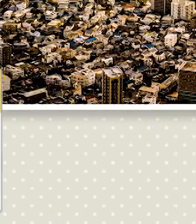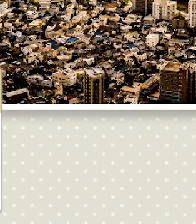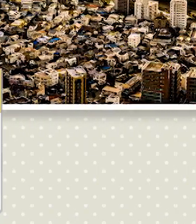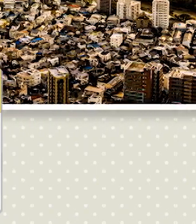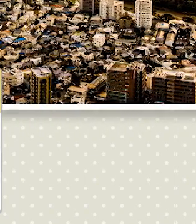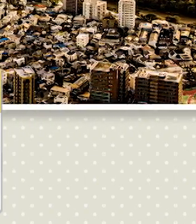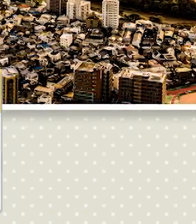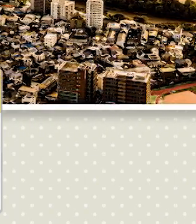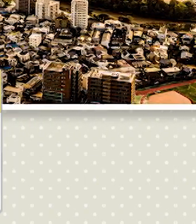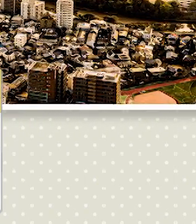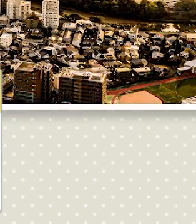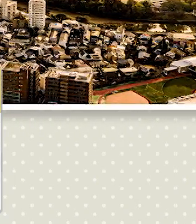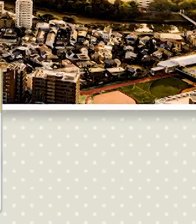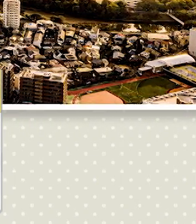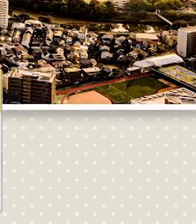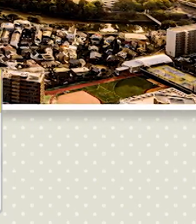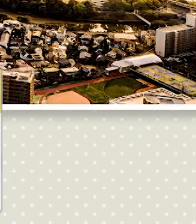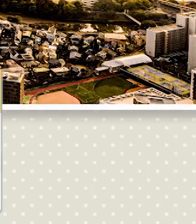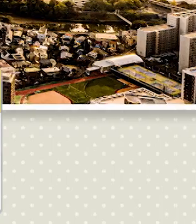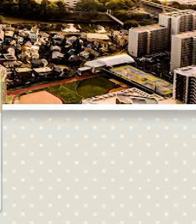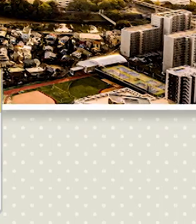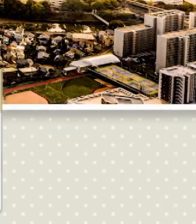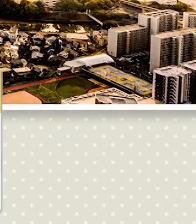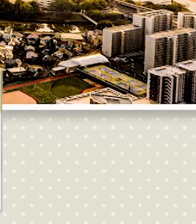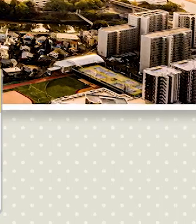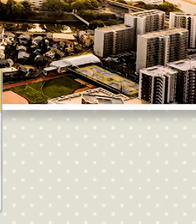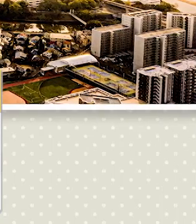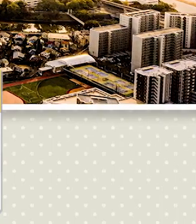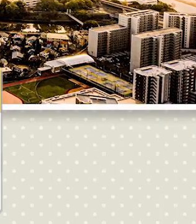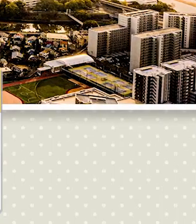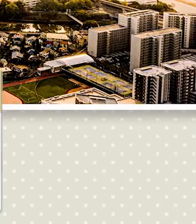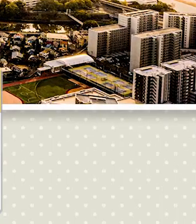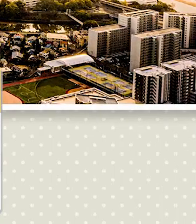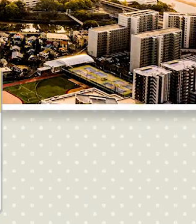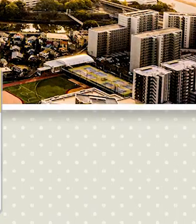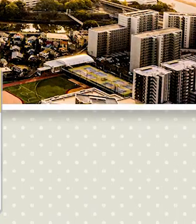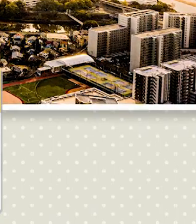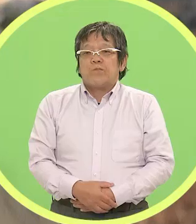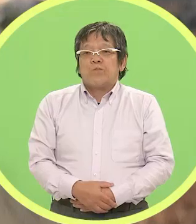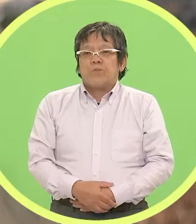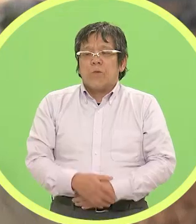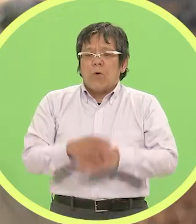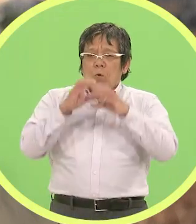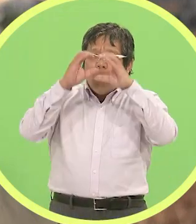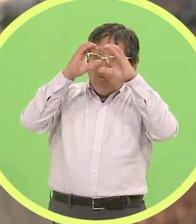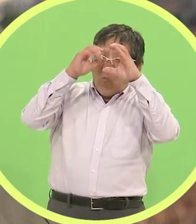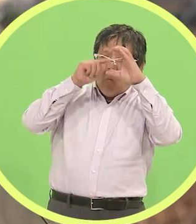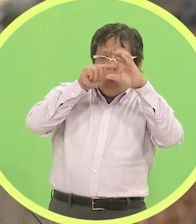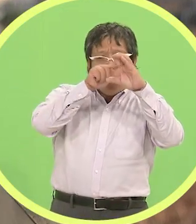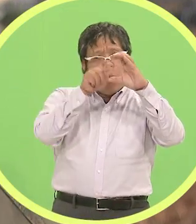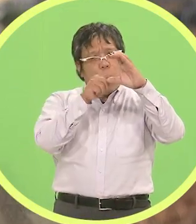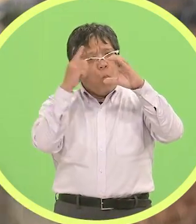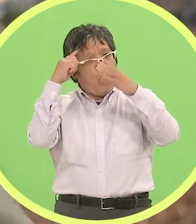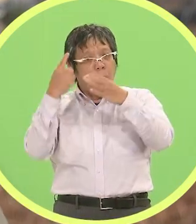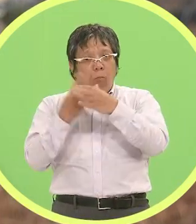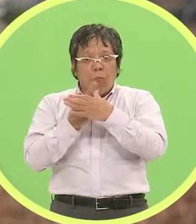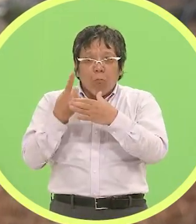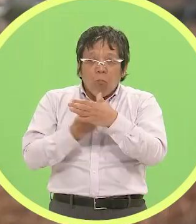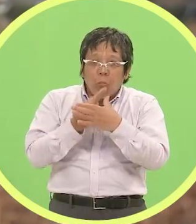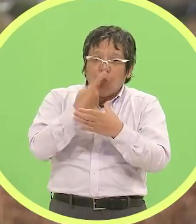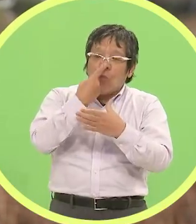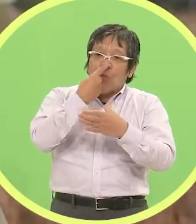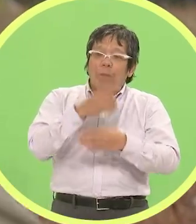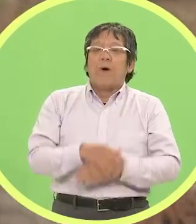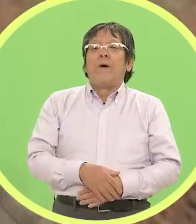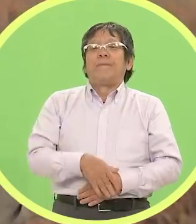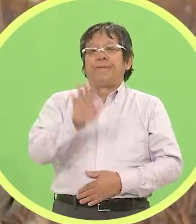ント。指定のハッシュタグをつけて皆さんの素敵な写真をご応募ください。 穴のことなんて考えたことないっ